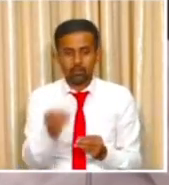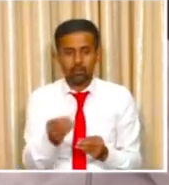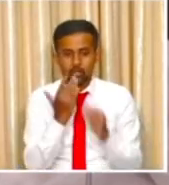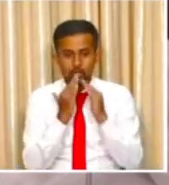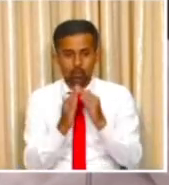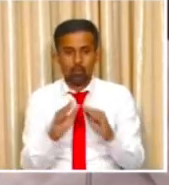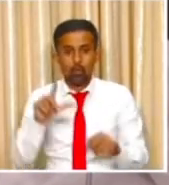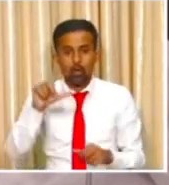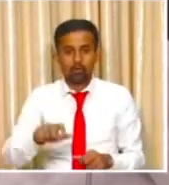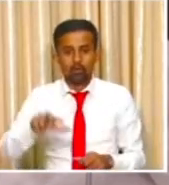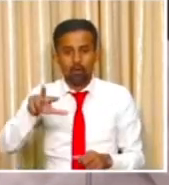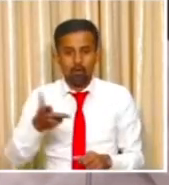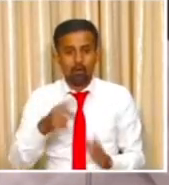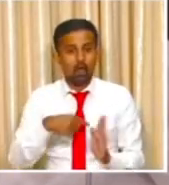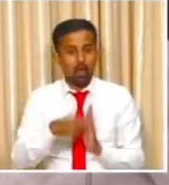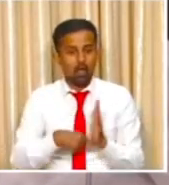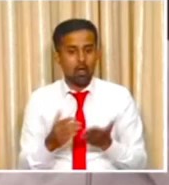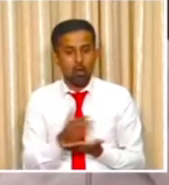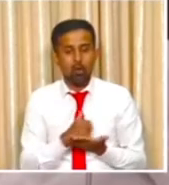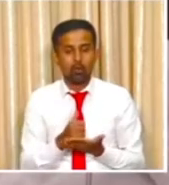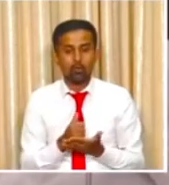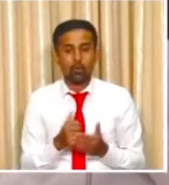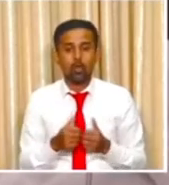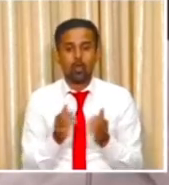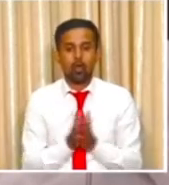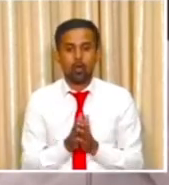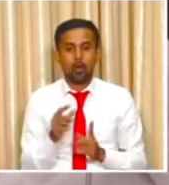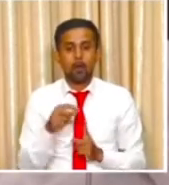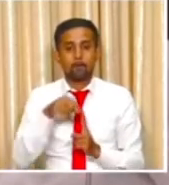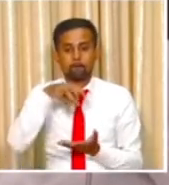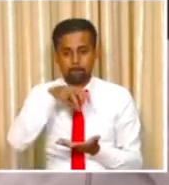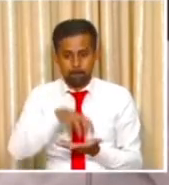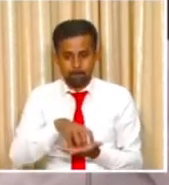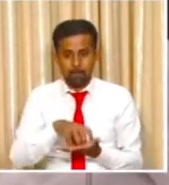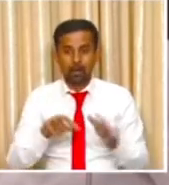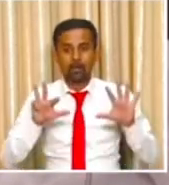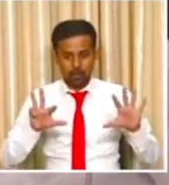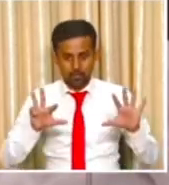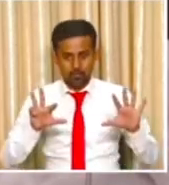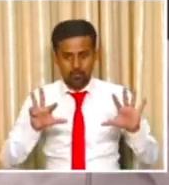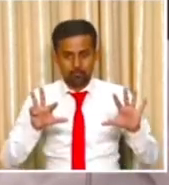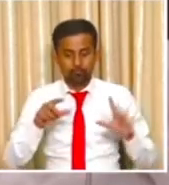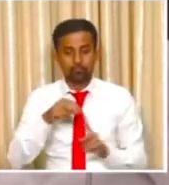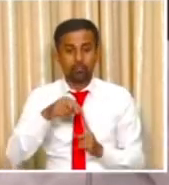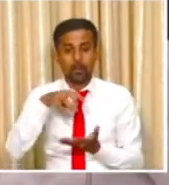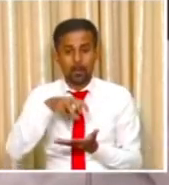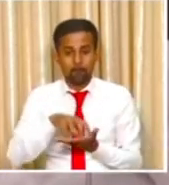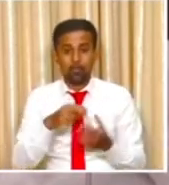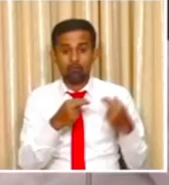पासल हद्द सटसिया दिवेनपुरा मे सियालम पाहे पलात्सभा पासल पलात्मेक योट पलात्सभाट